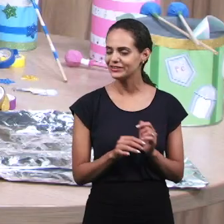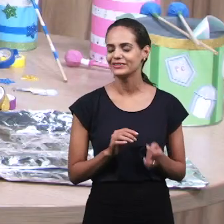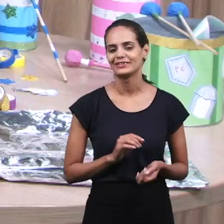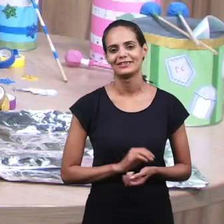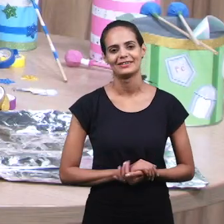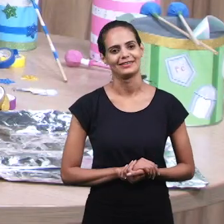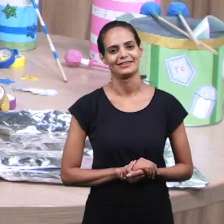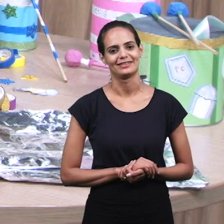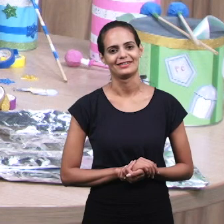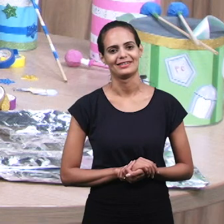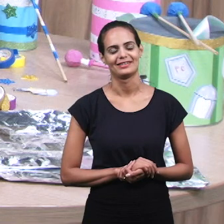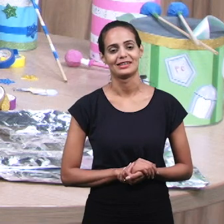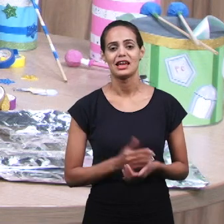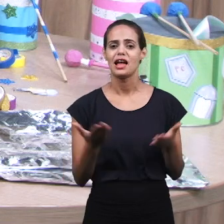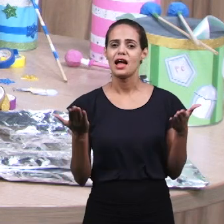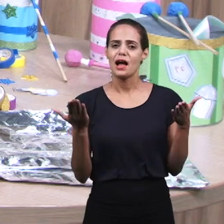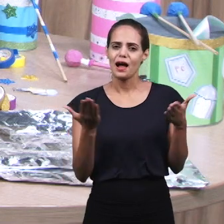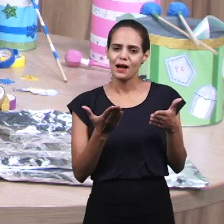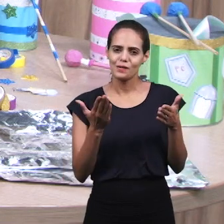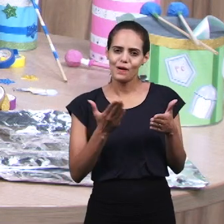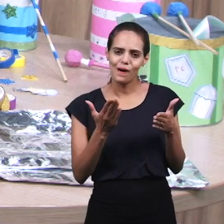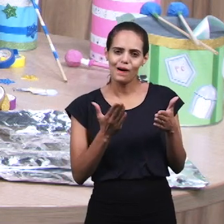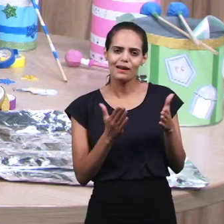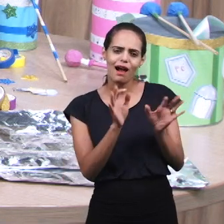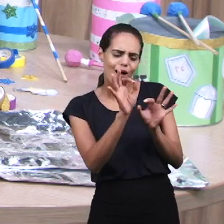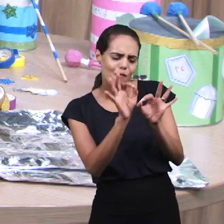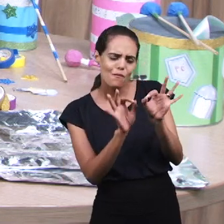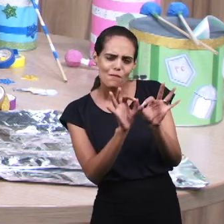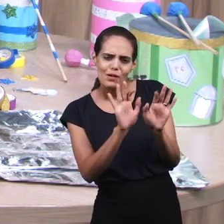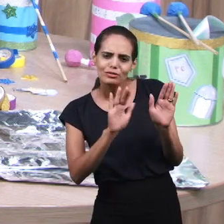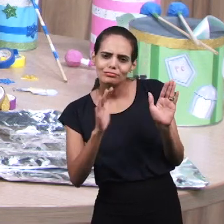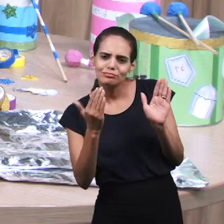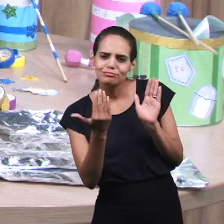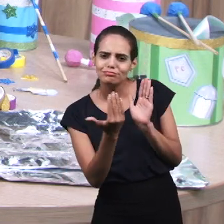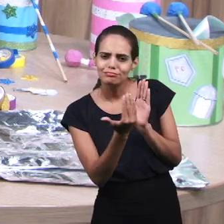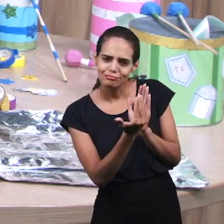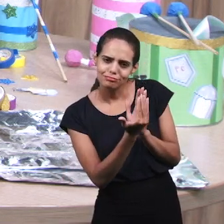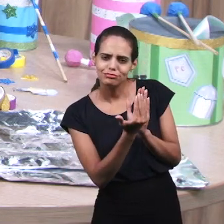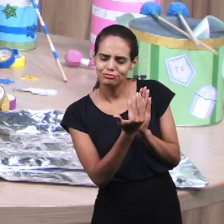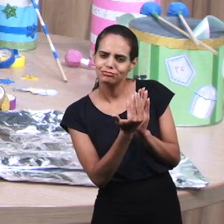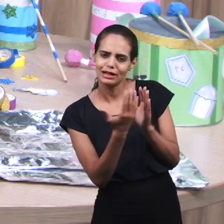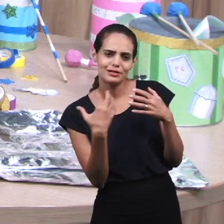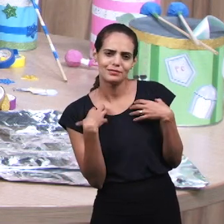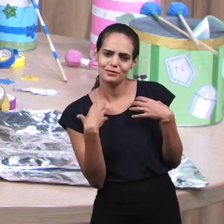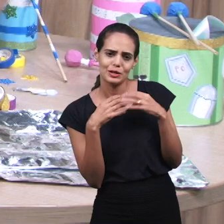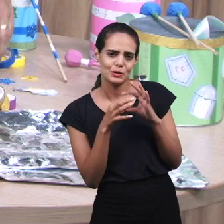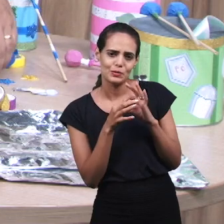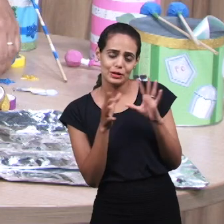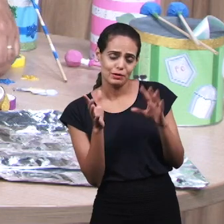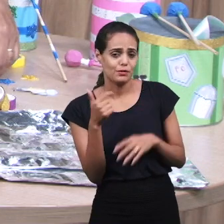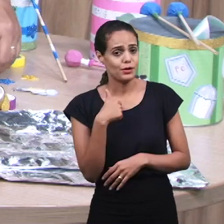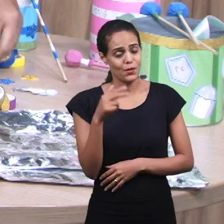Voilà. Maintenant, nous allons décorer. Je vais utiliser